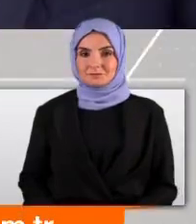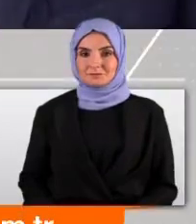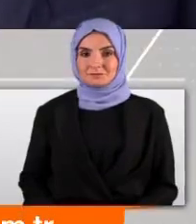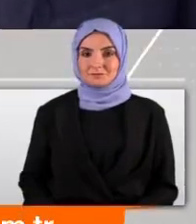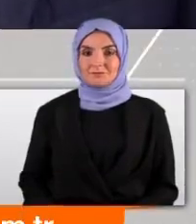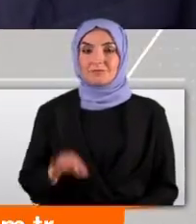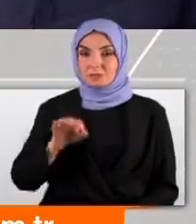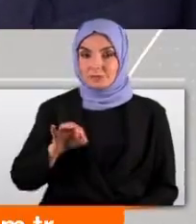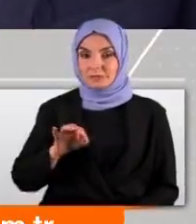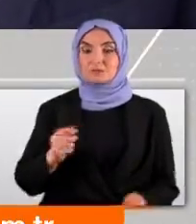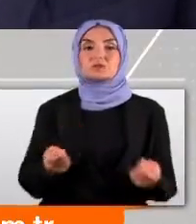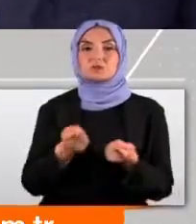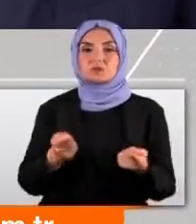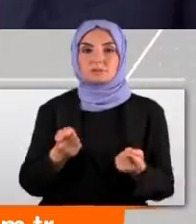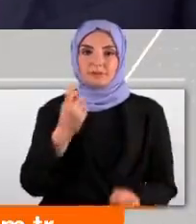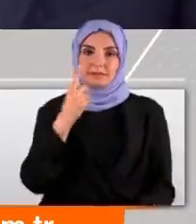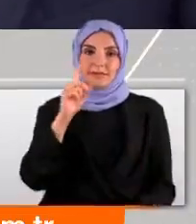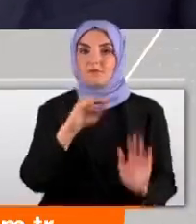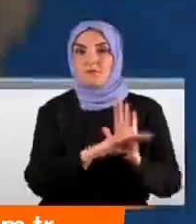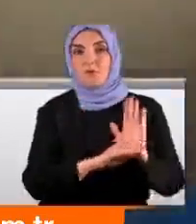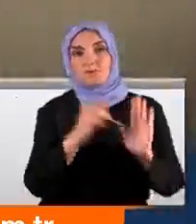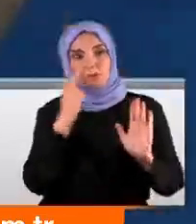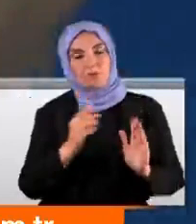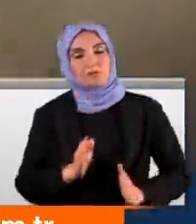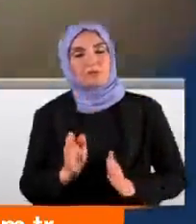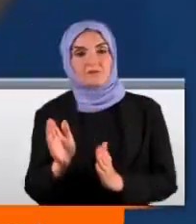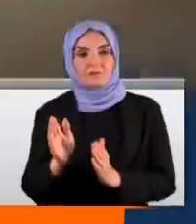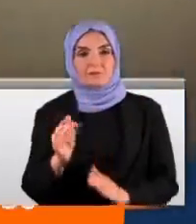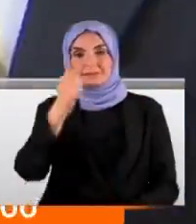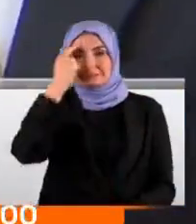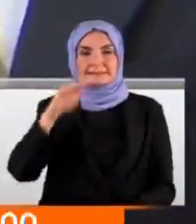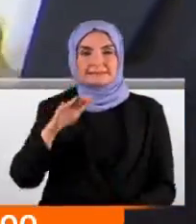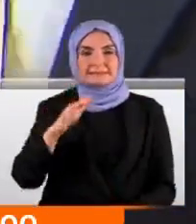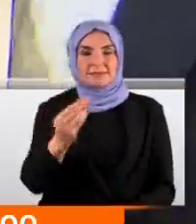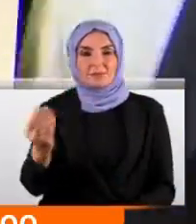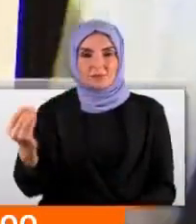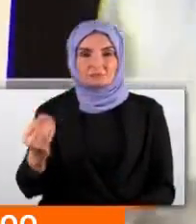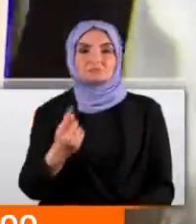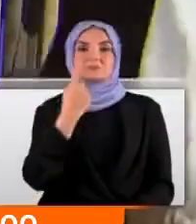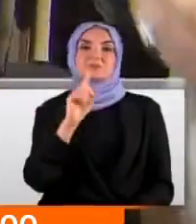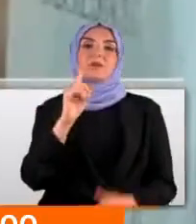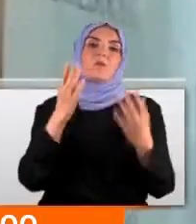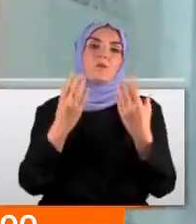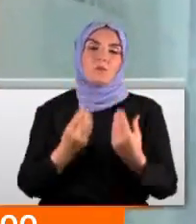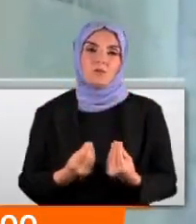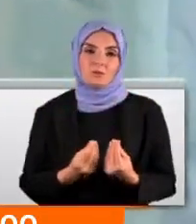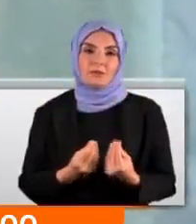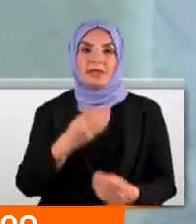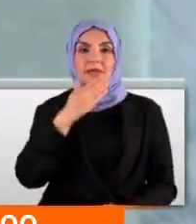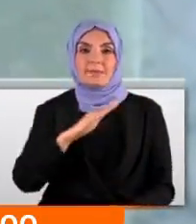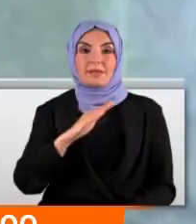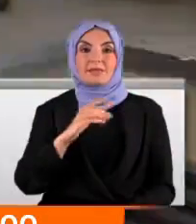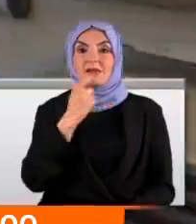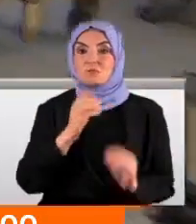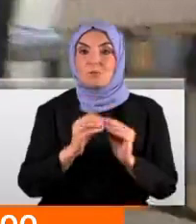Şu an çalışma tek bir formül üzerinde yürütülüyor. İhtimaller teke indi, emeklilikte yaşa takılanların beklentisi